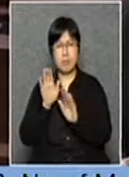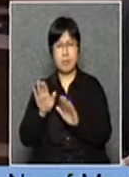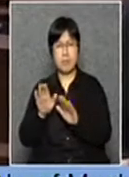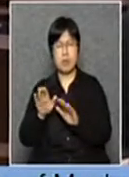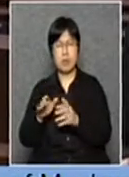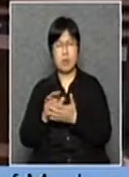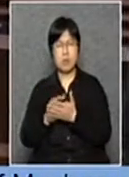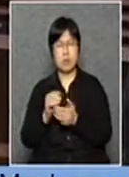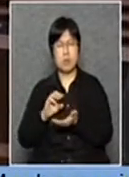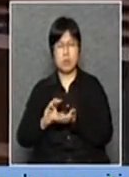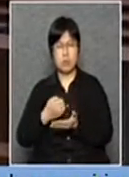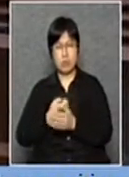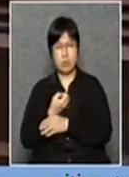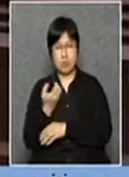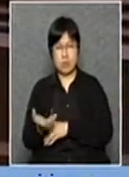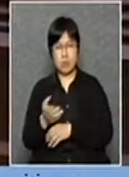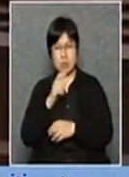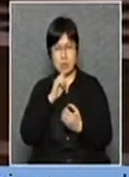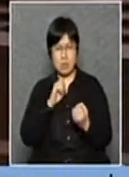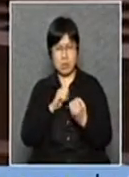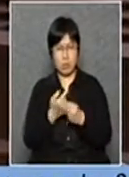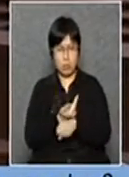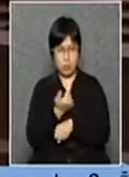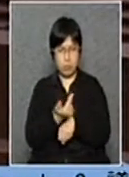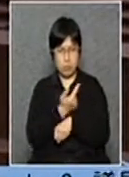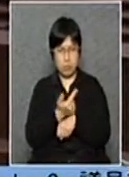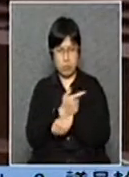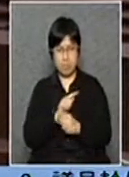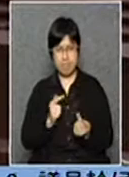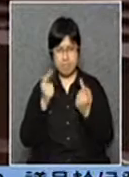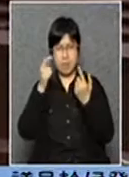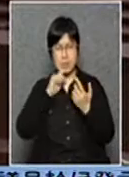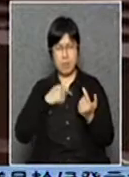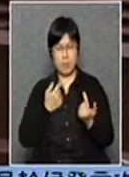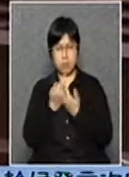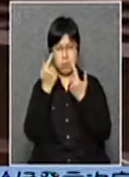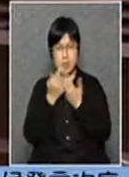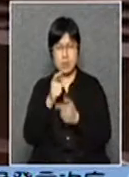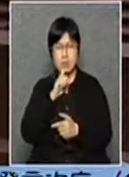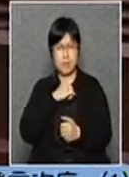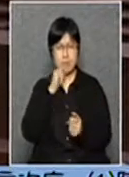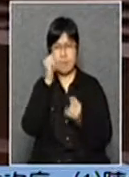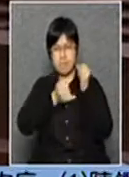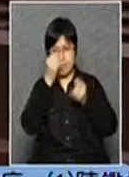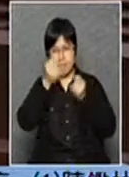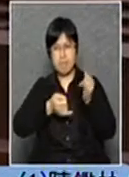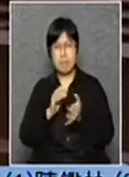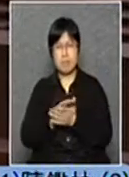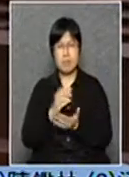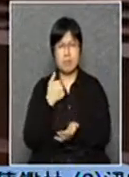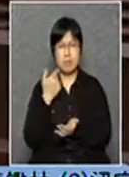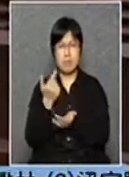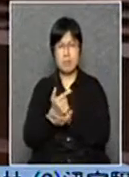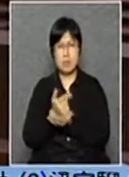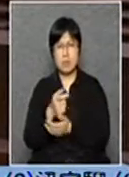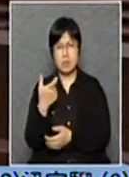億捐款咧，就用咗唔少時間去討論，甚至拗撬嚇，甚至批評。咁啊，最重要咧就唔係個